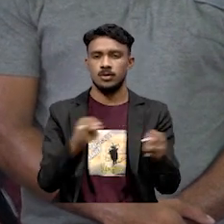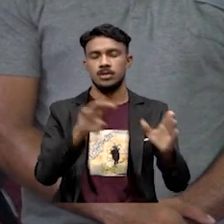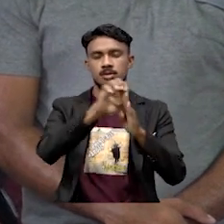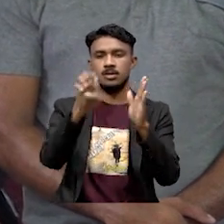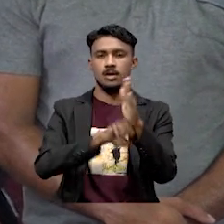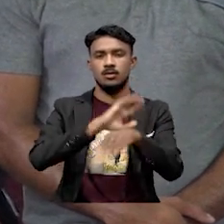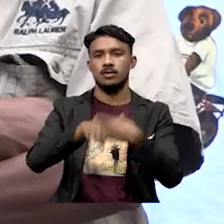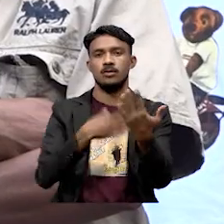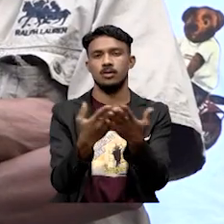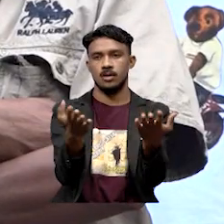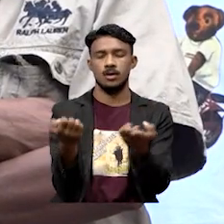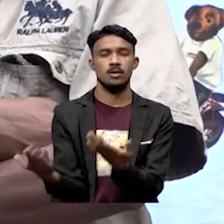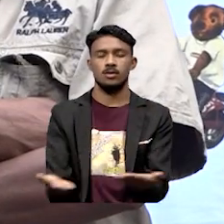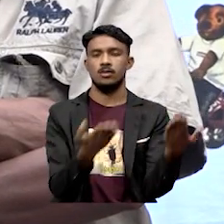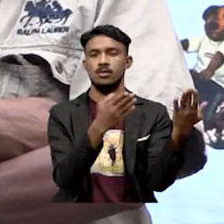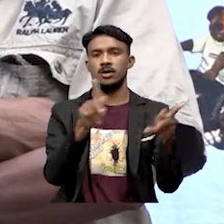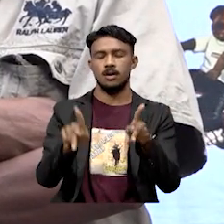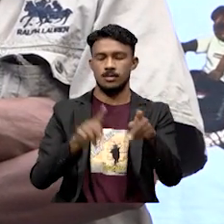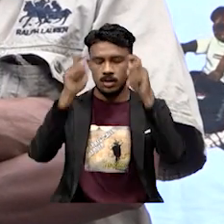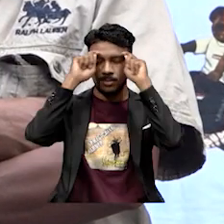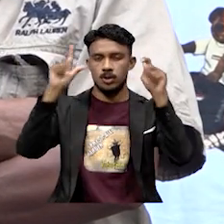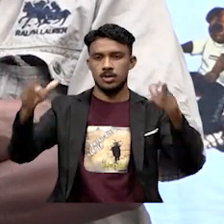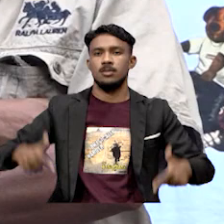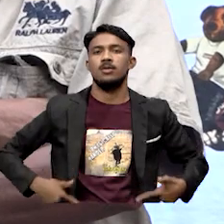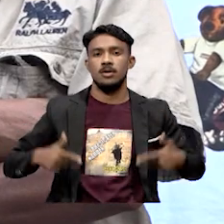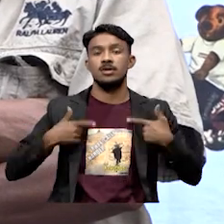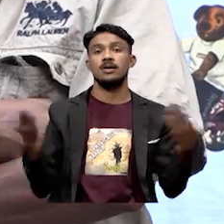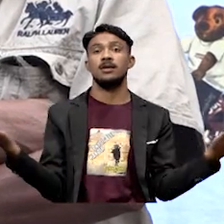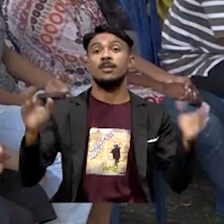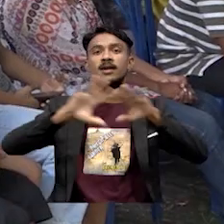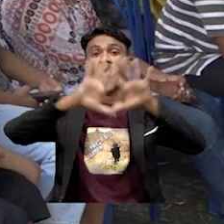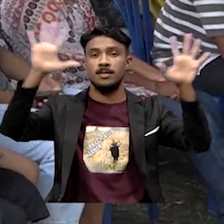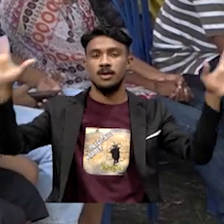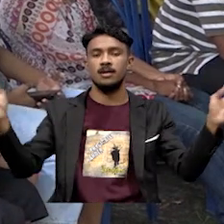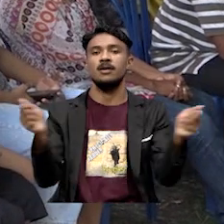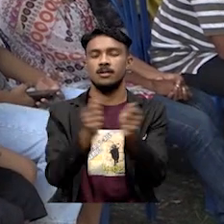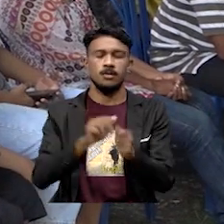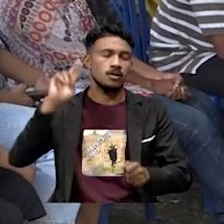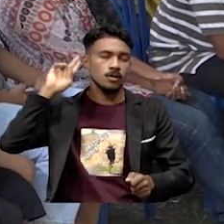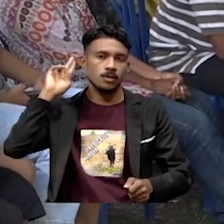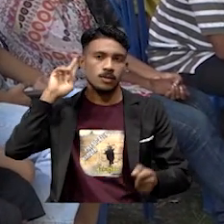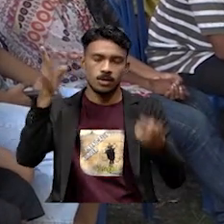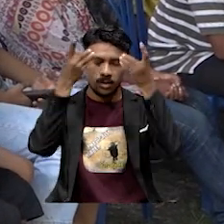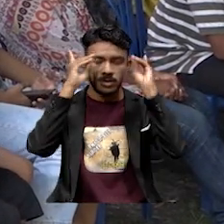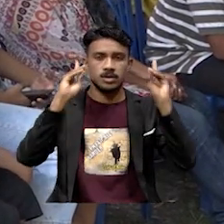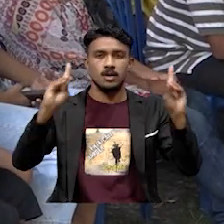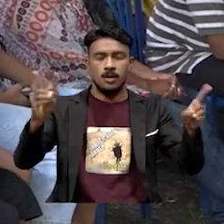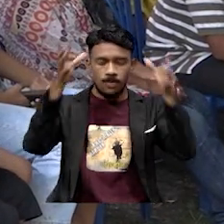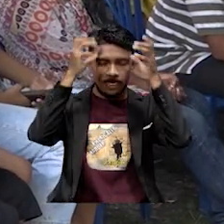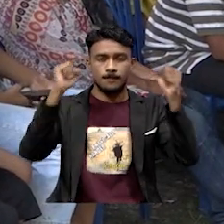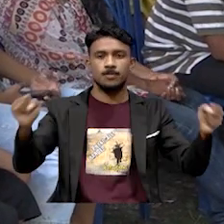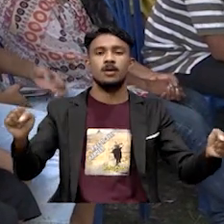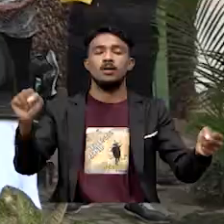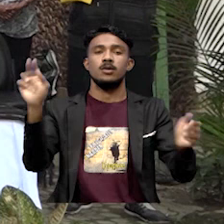no hakarak hatulori povu Timor-Leste ba moris ida nebe nabilan. Hone hafoin rona dekretu Presidente Republika numero